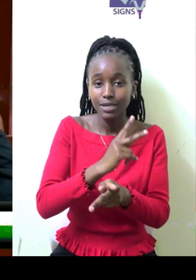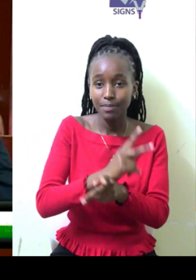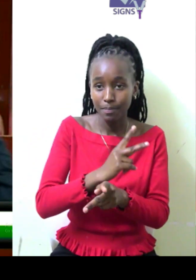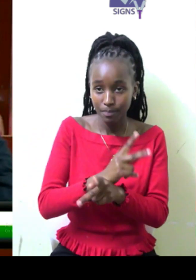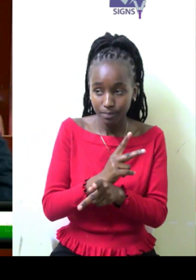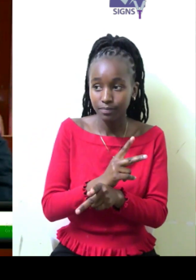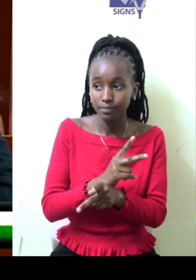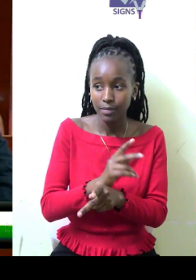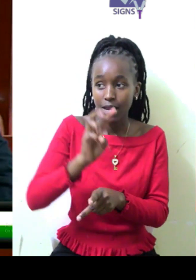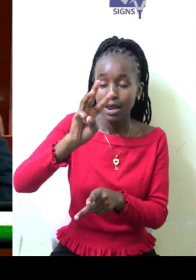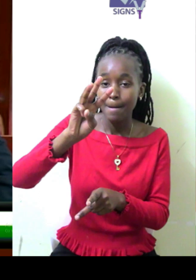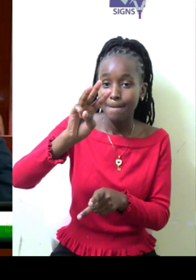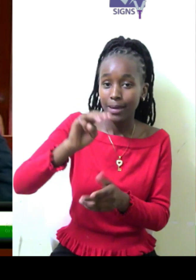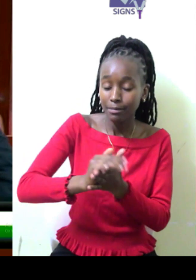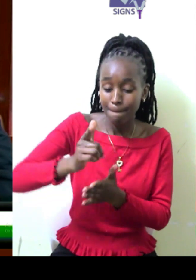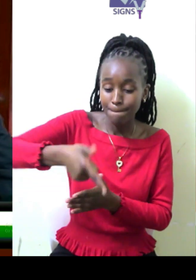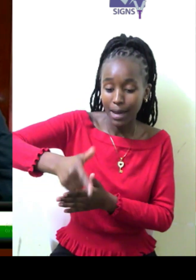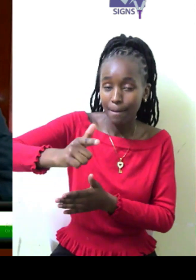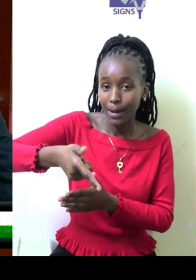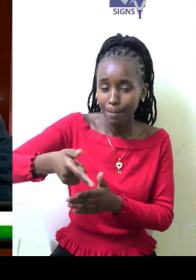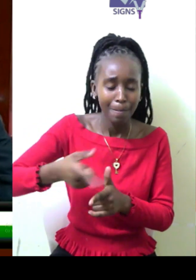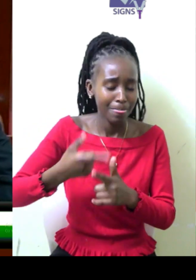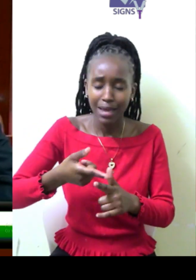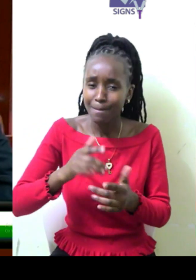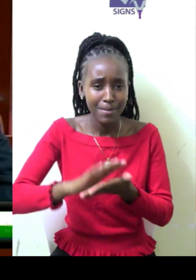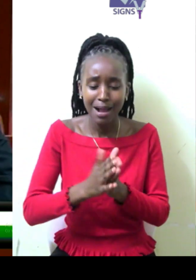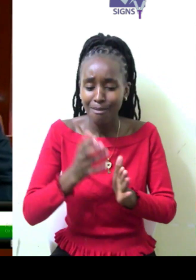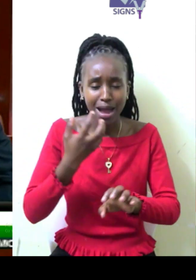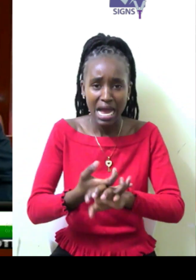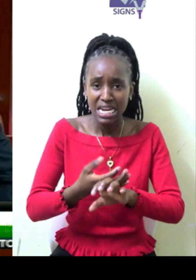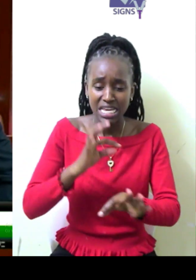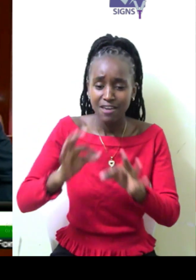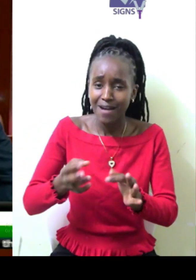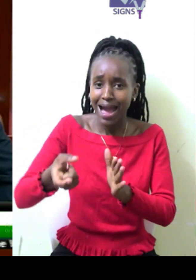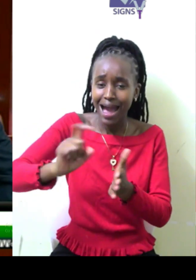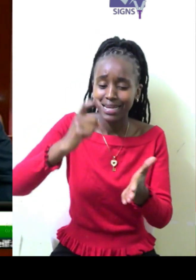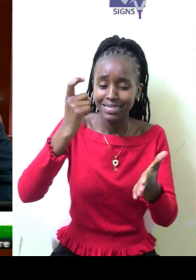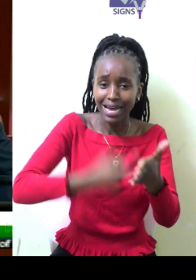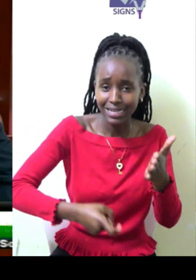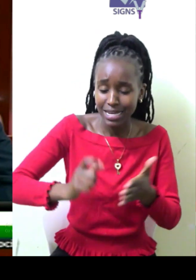ukiongeza ushuru kwa mafuta, kila kitu kinapanda,